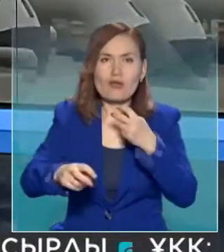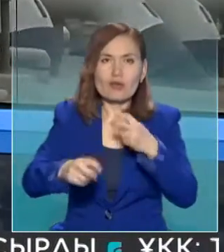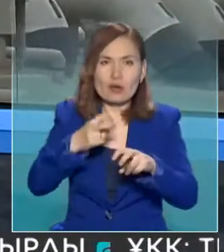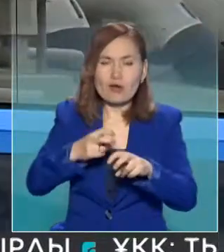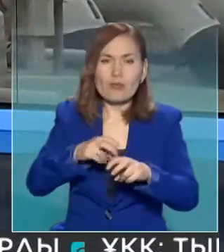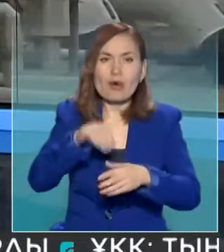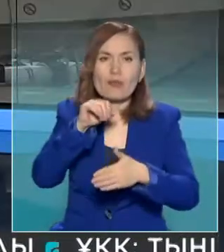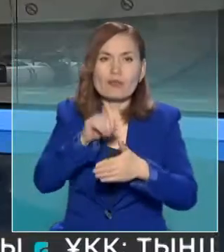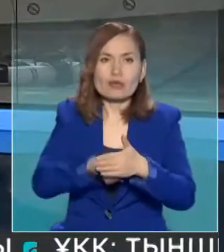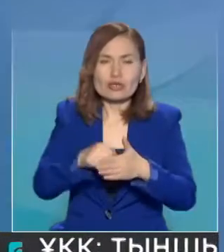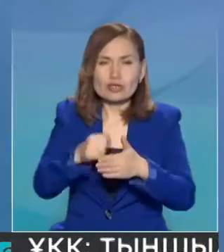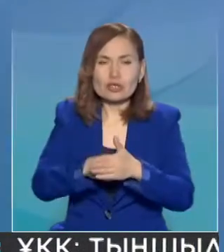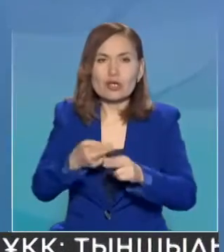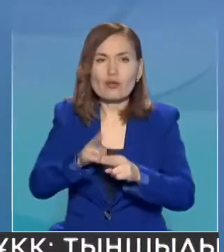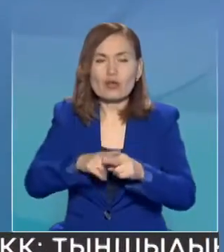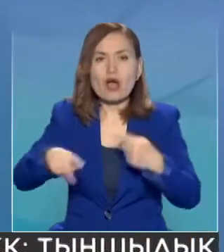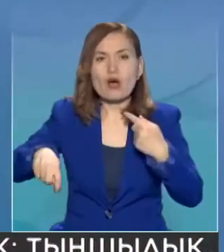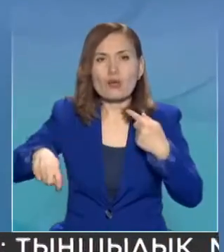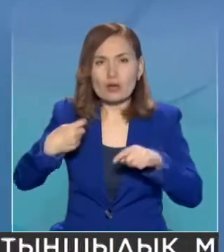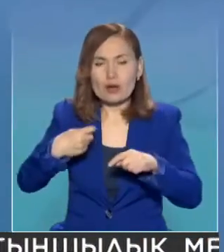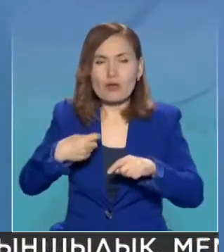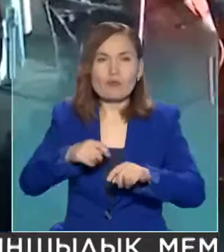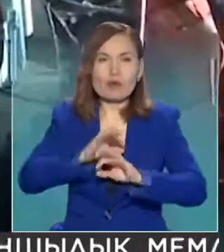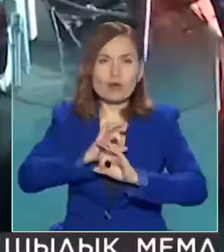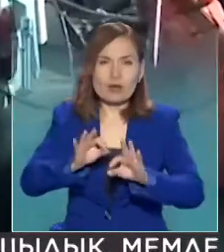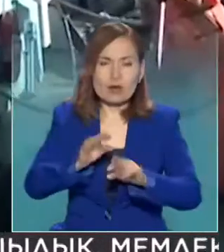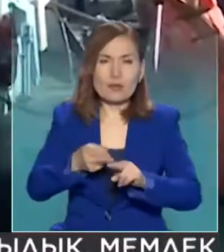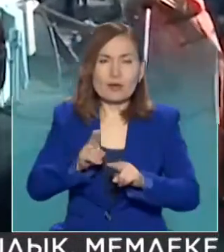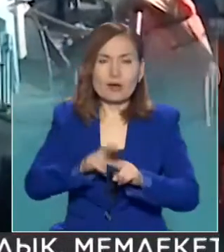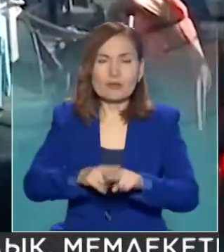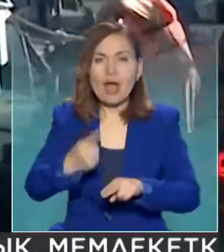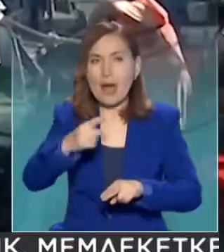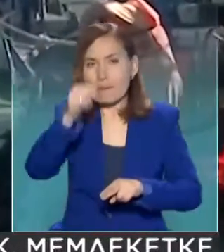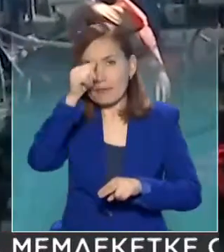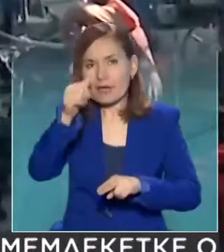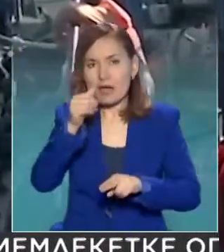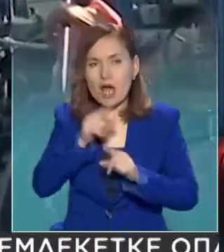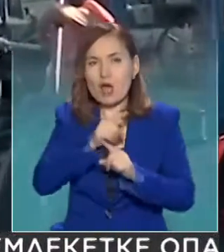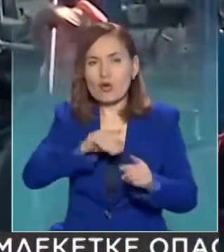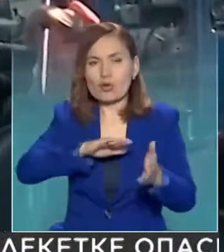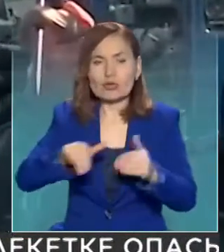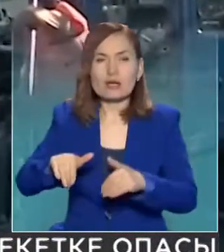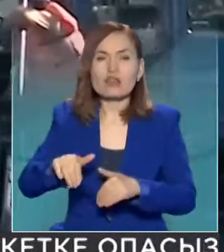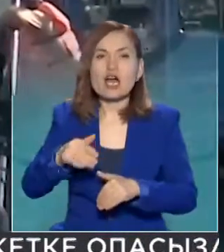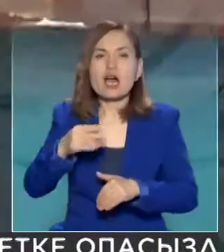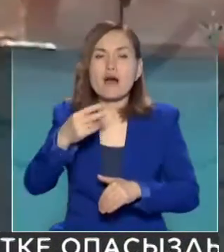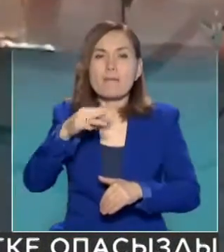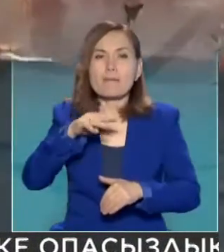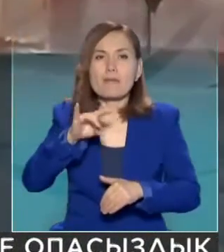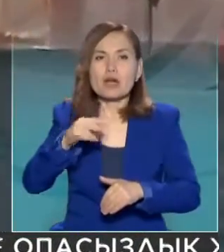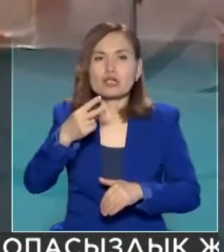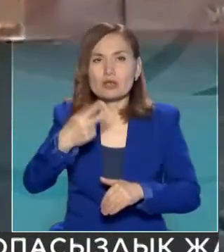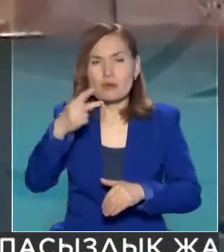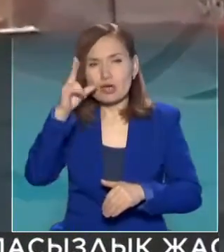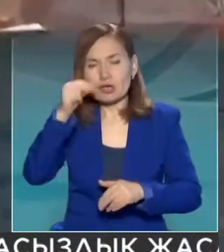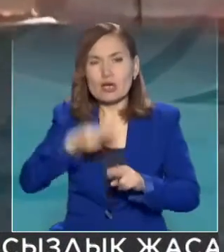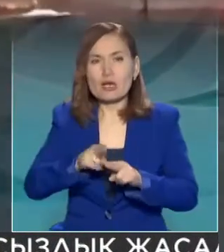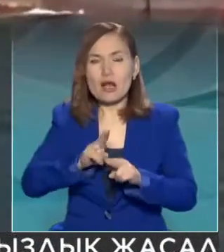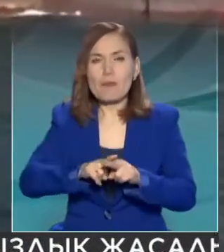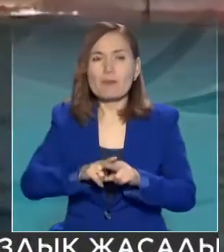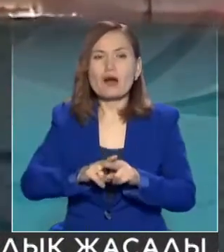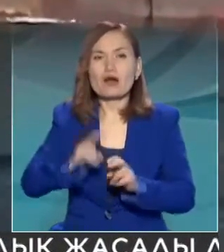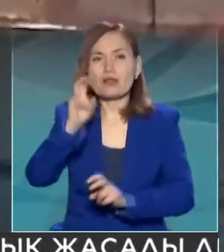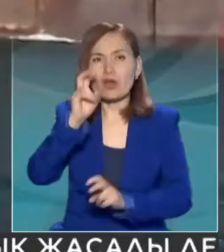материалы. КТК құбырындағы апаттың болғанына бір айға жуықтады. Наурыздың 23 күні Қара теңіздегі мұнай